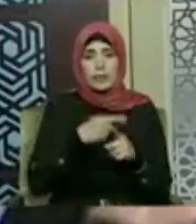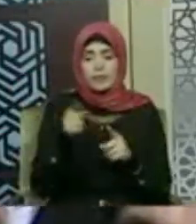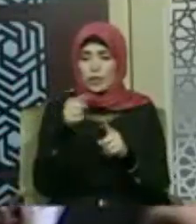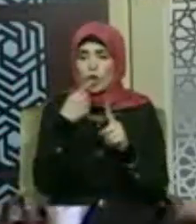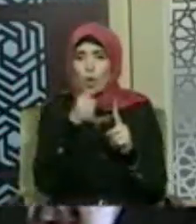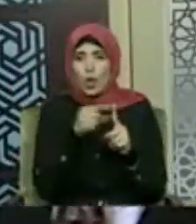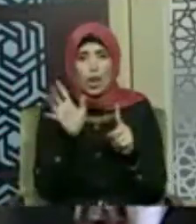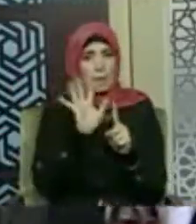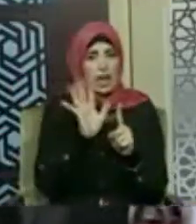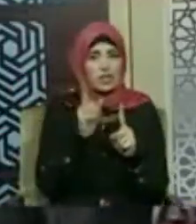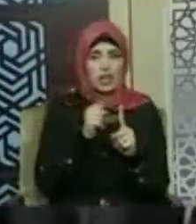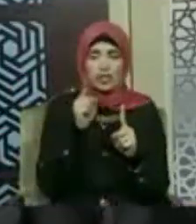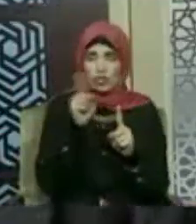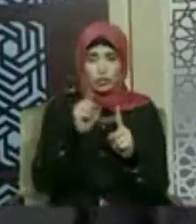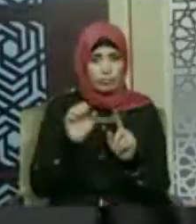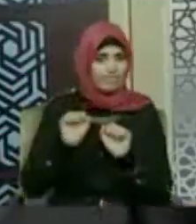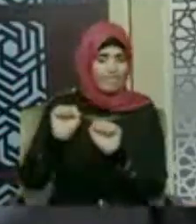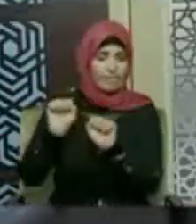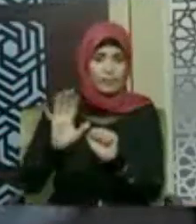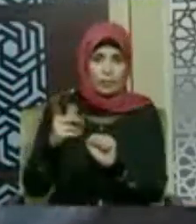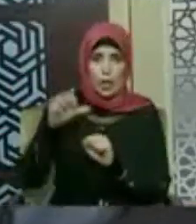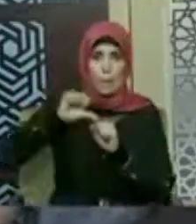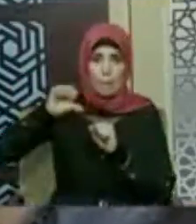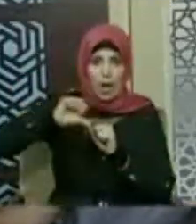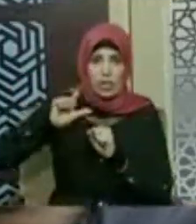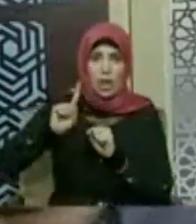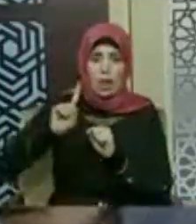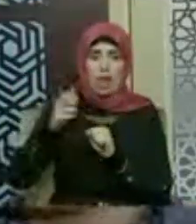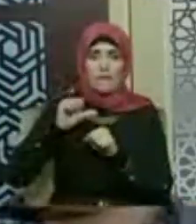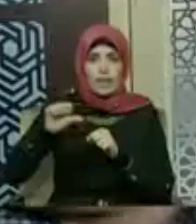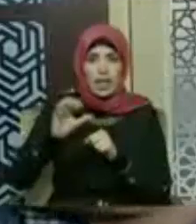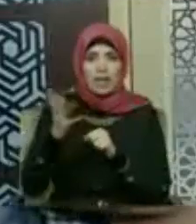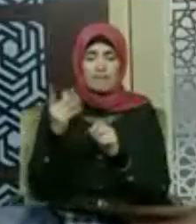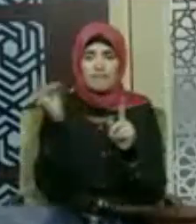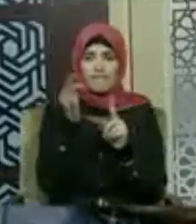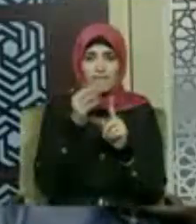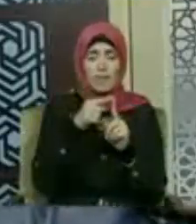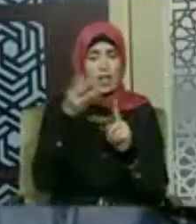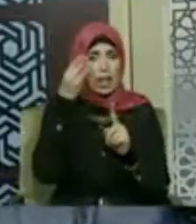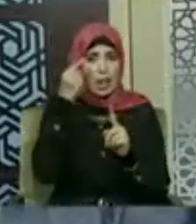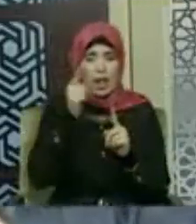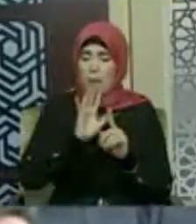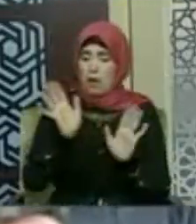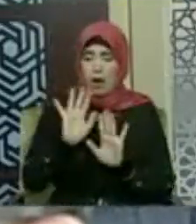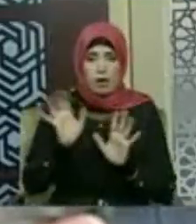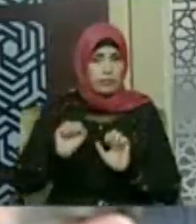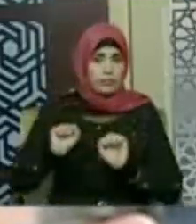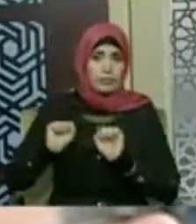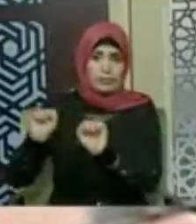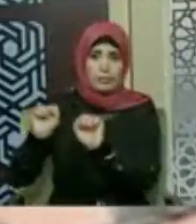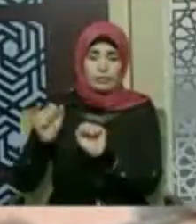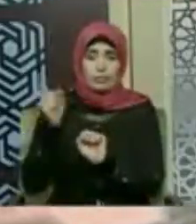عنه انتحال المبطلين وتأويل الجاهلين